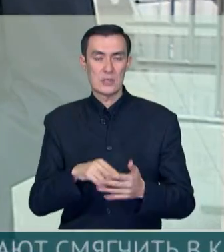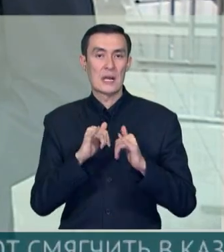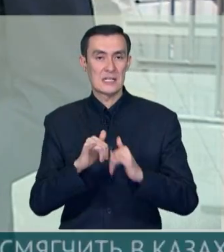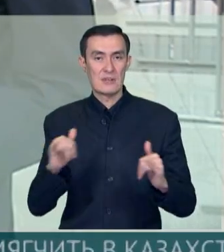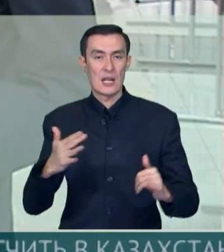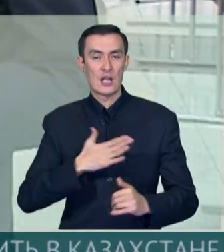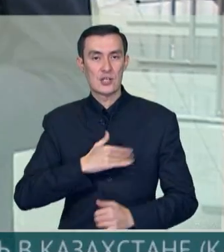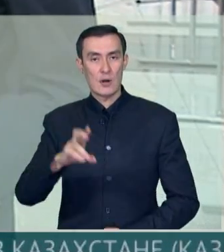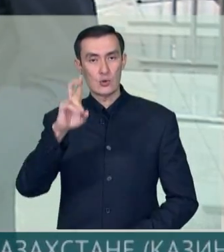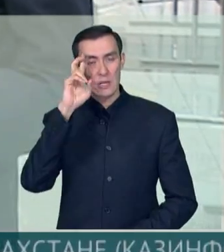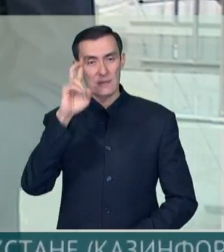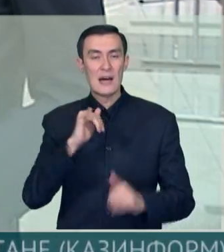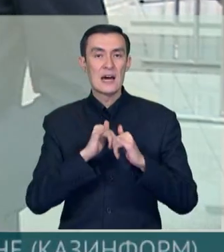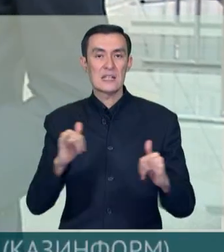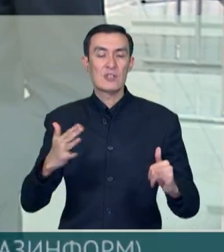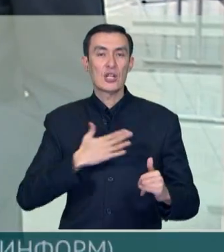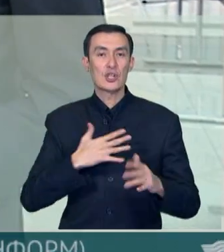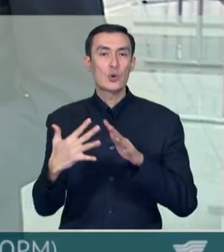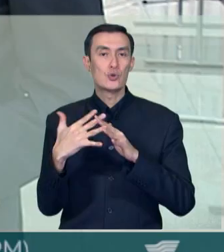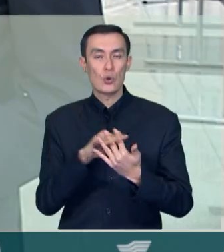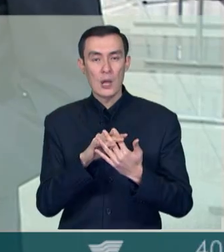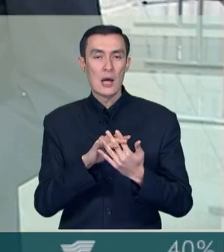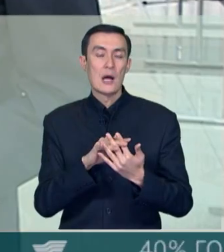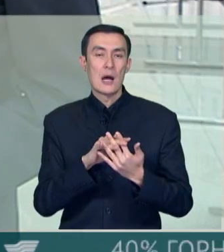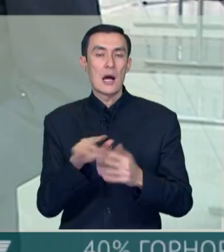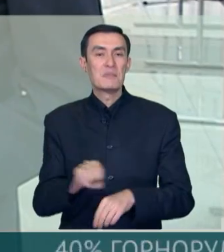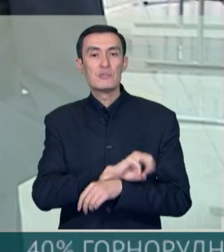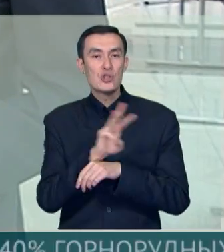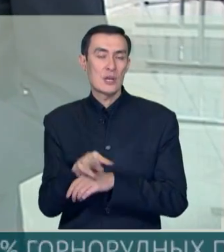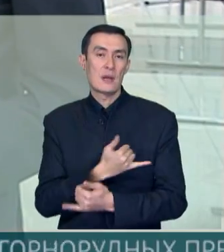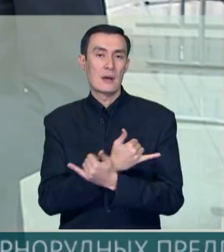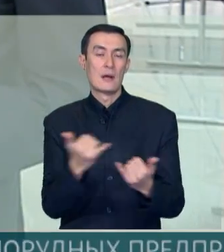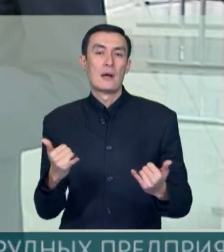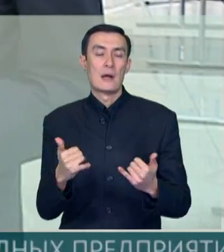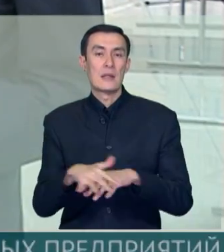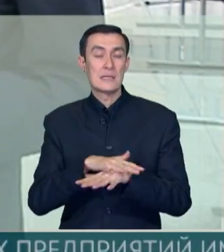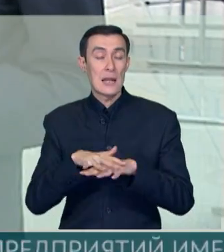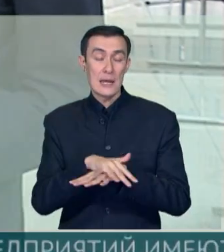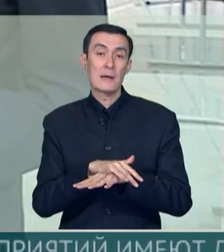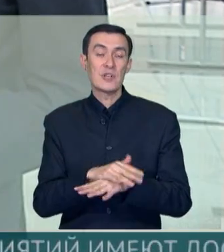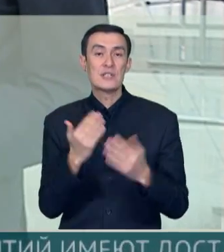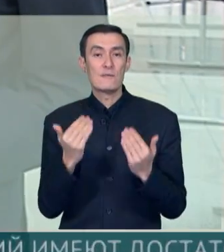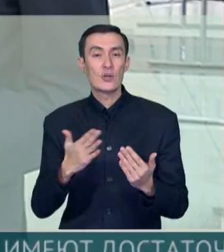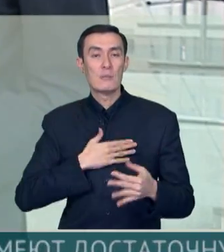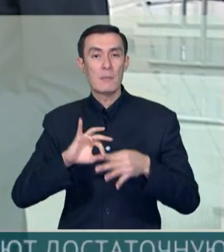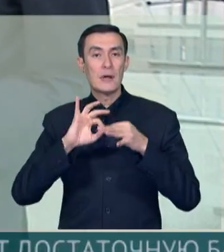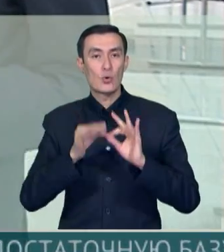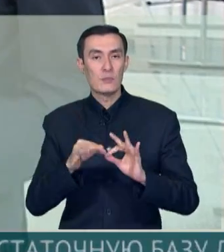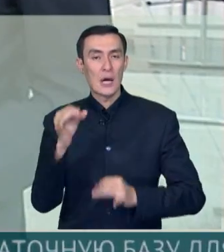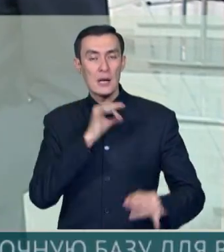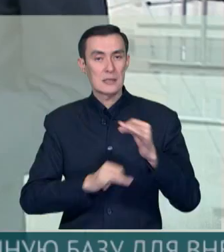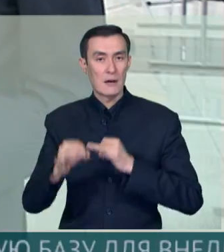нашего государства, развития наших сел, жизнеобеспечения населения. И сегодня мы подробно